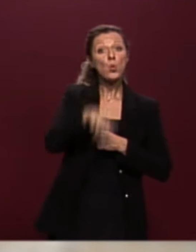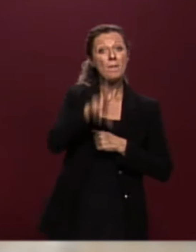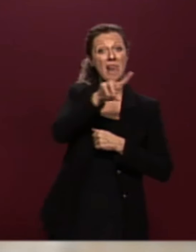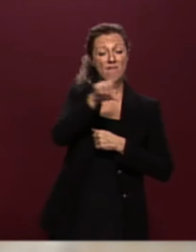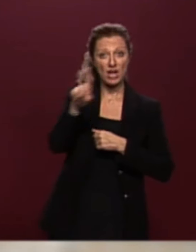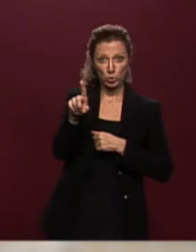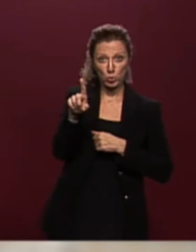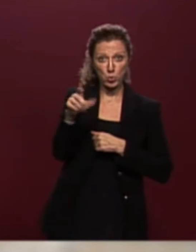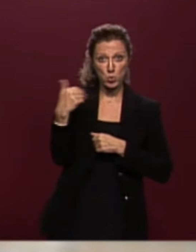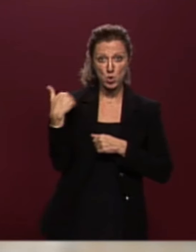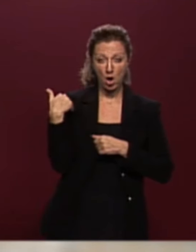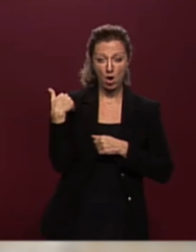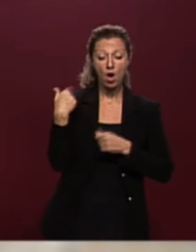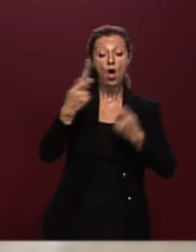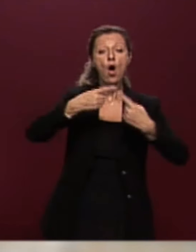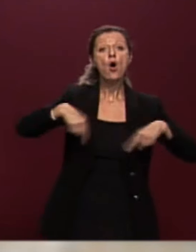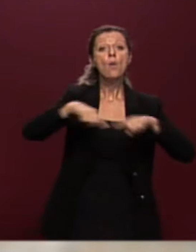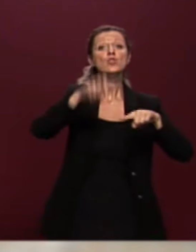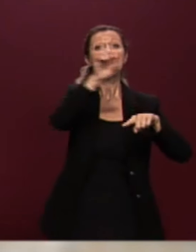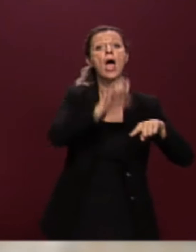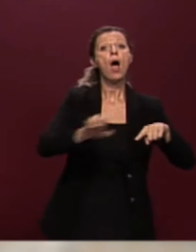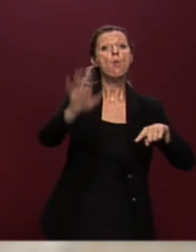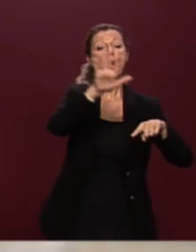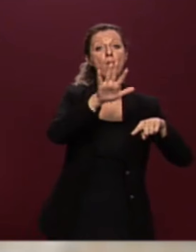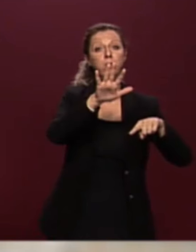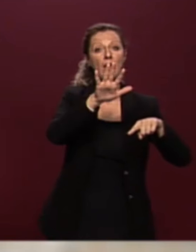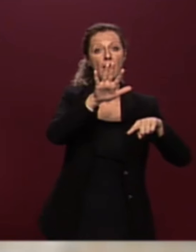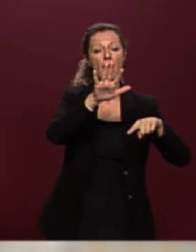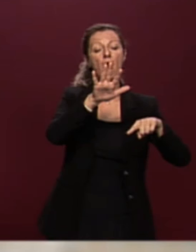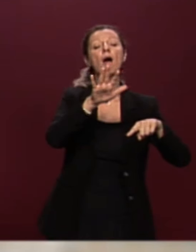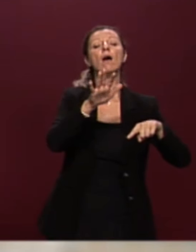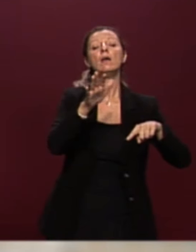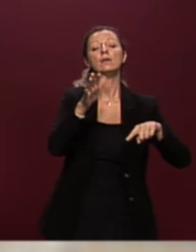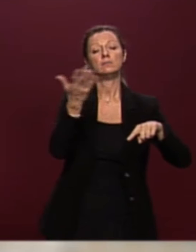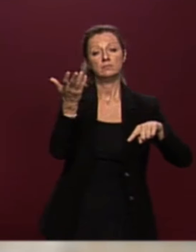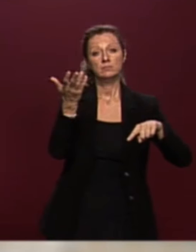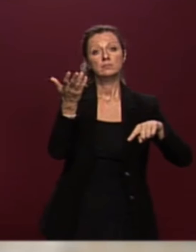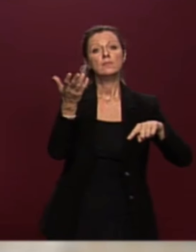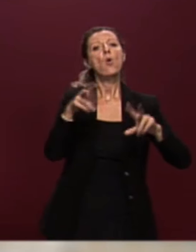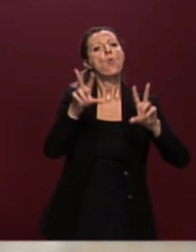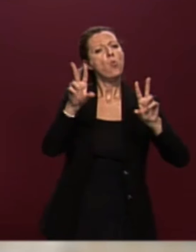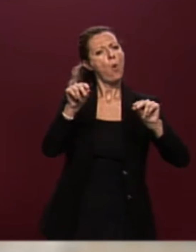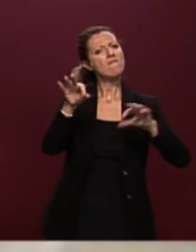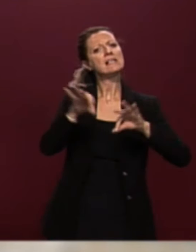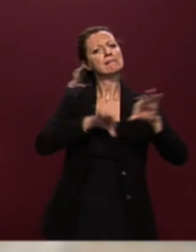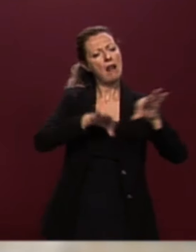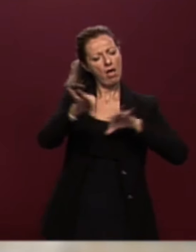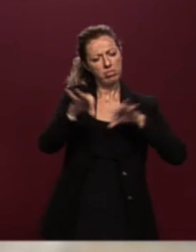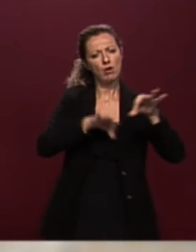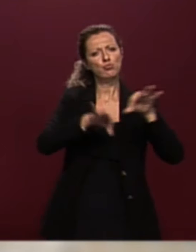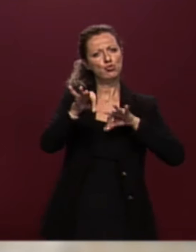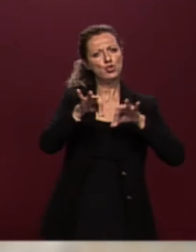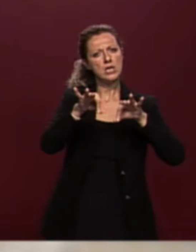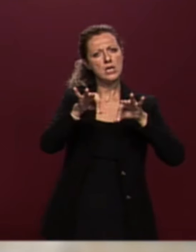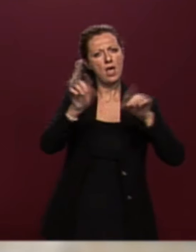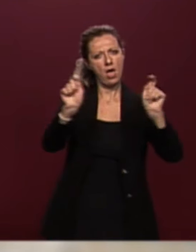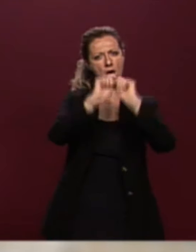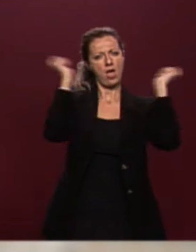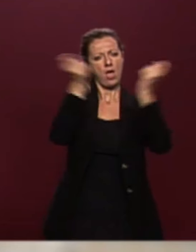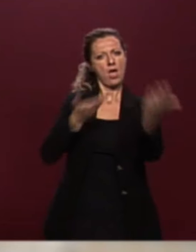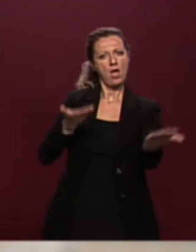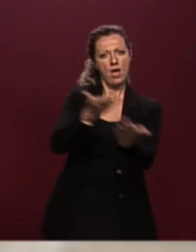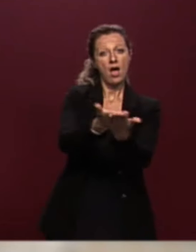2021 la Commissione europea ha presentato una nuova strategia quadro per